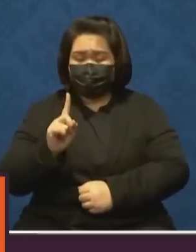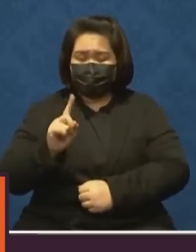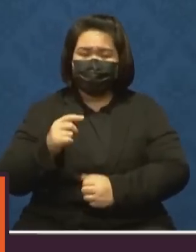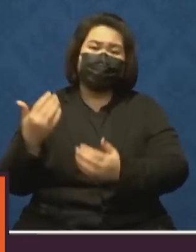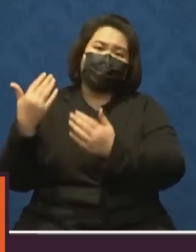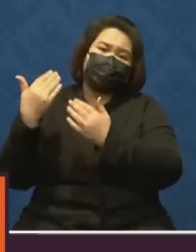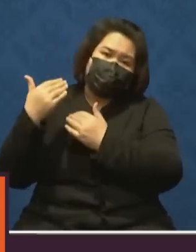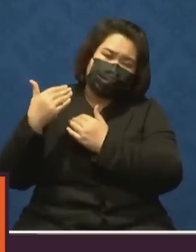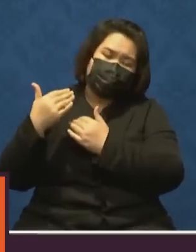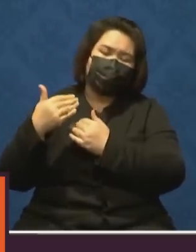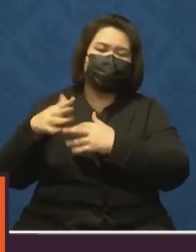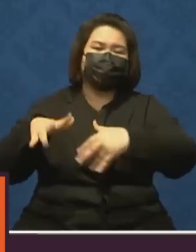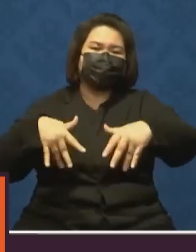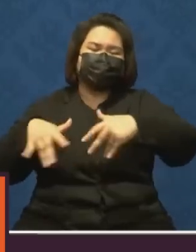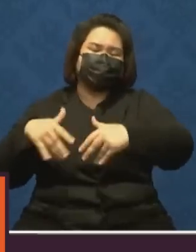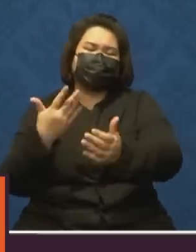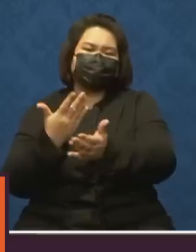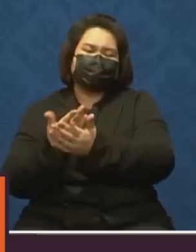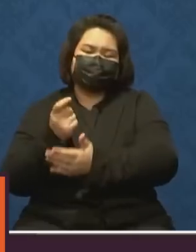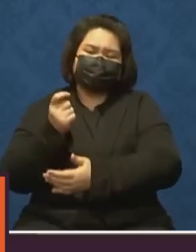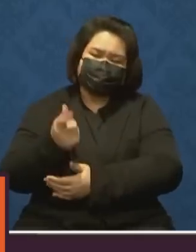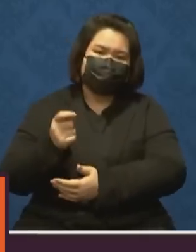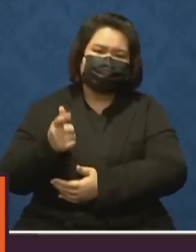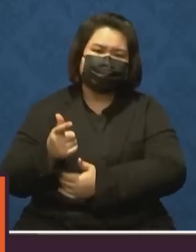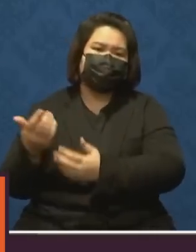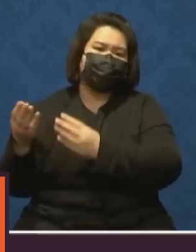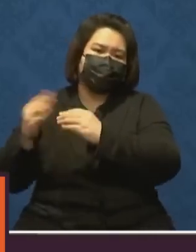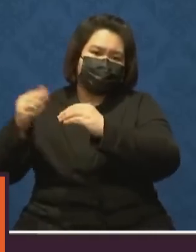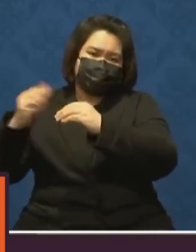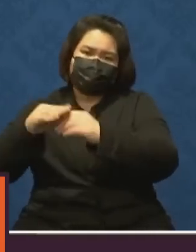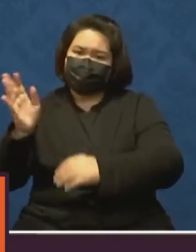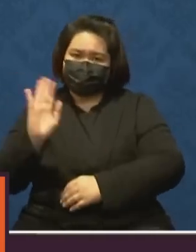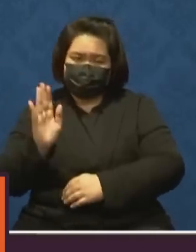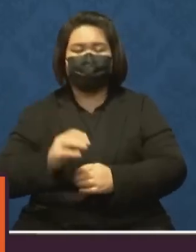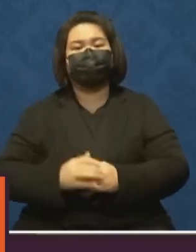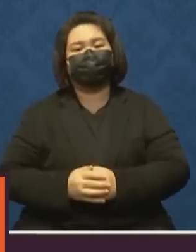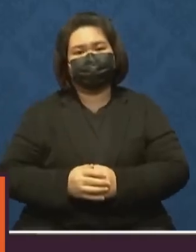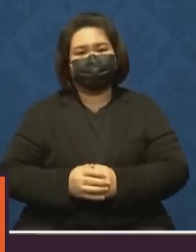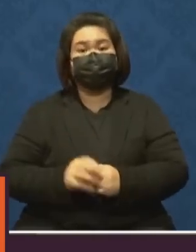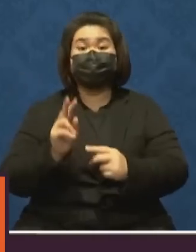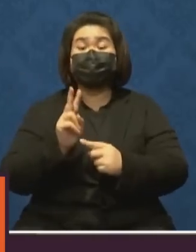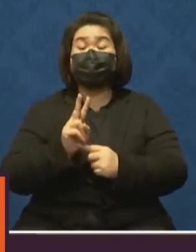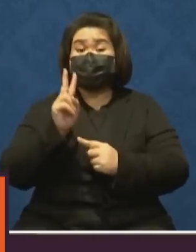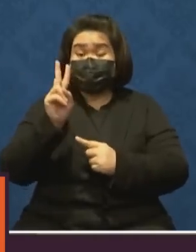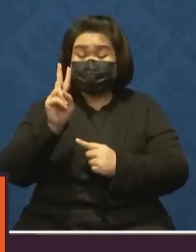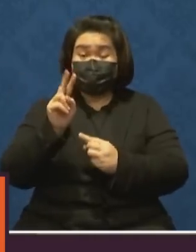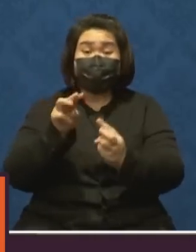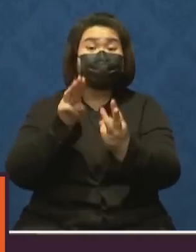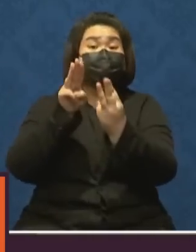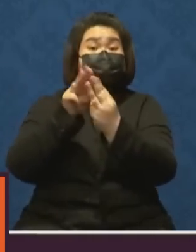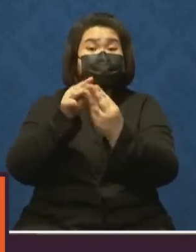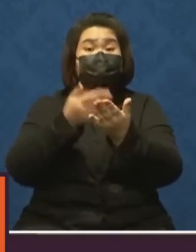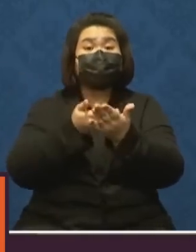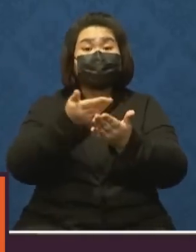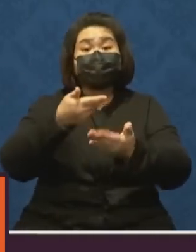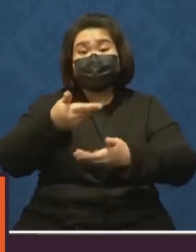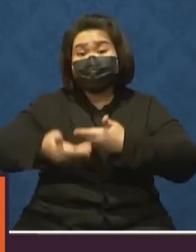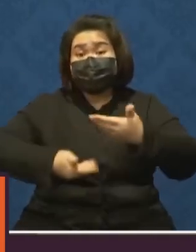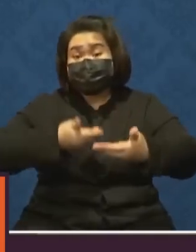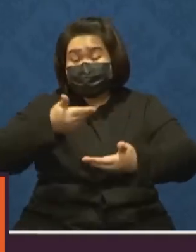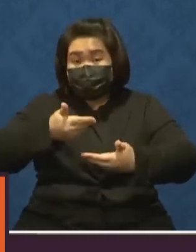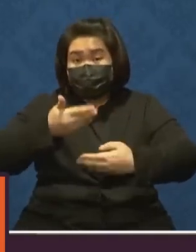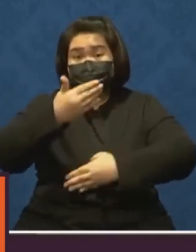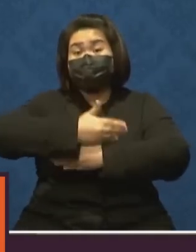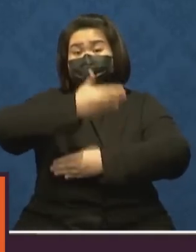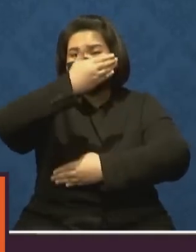มาที่ประชาชนก้อนทสอง ชะลอ สัญญา ซ้อขาย ไฟฟ้ากัห้าเกืดลวท